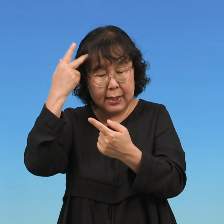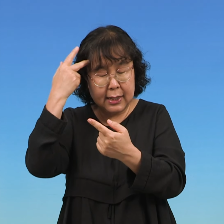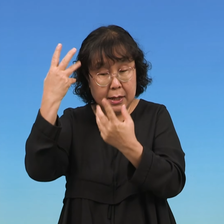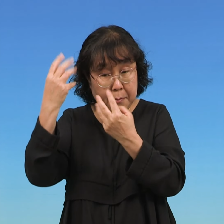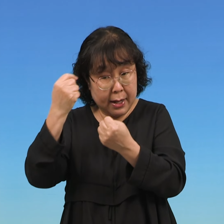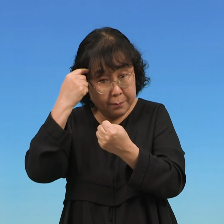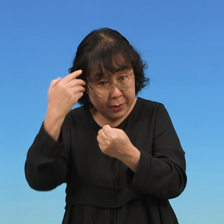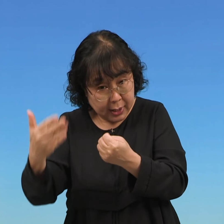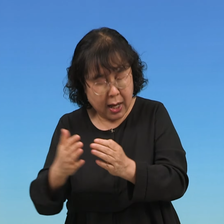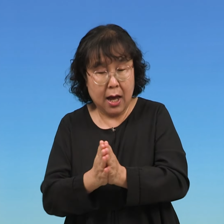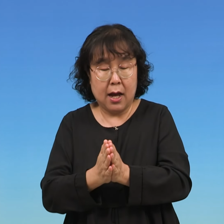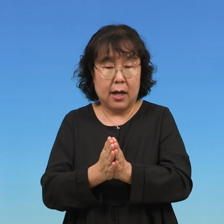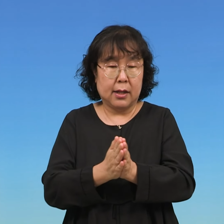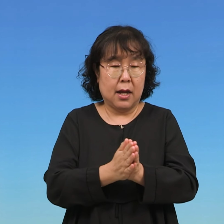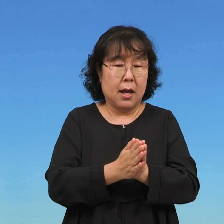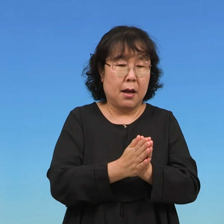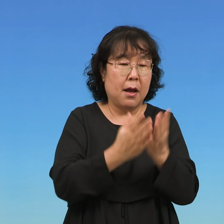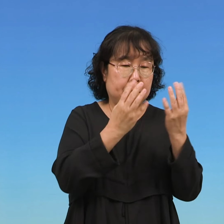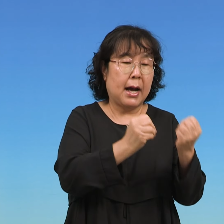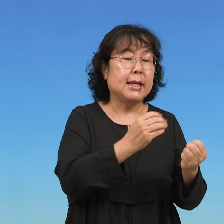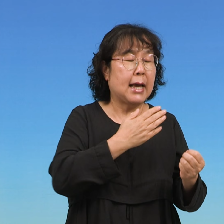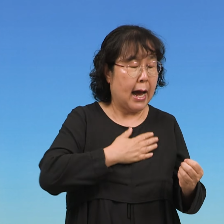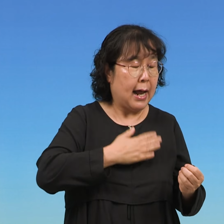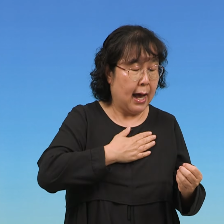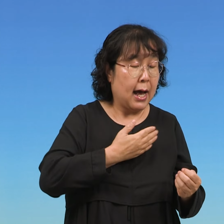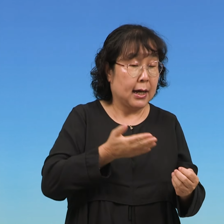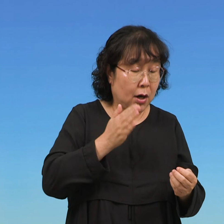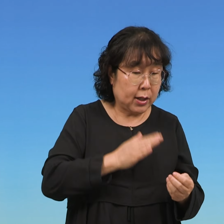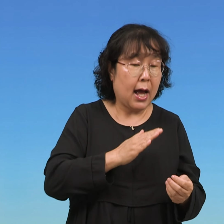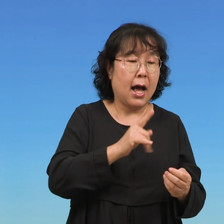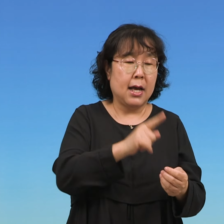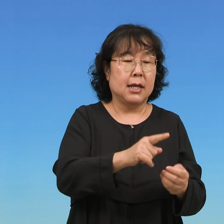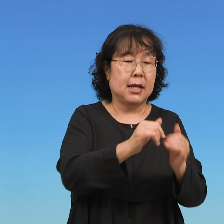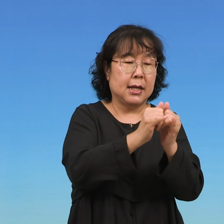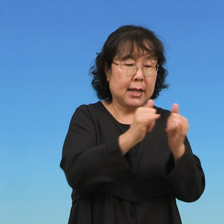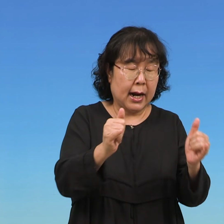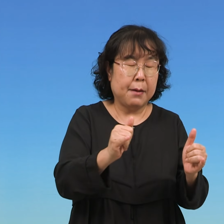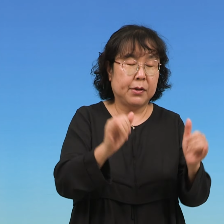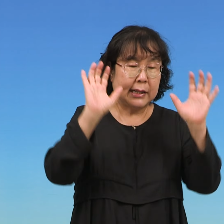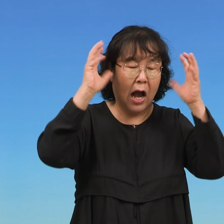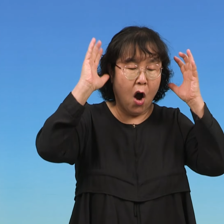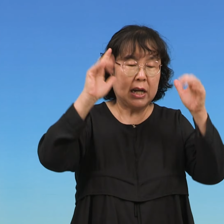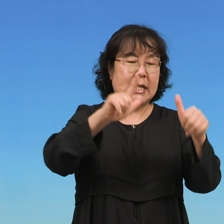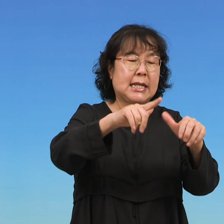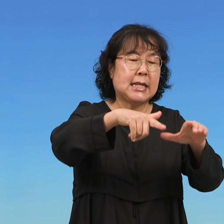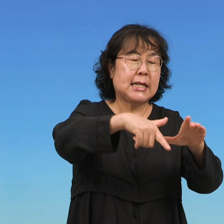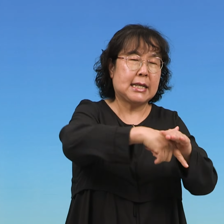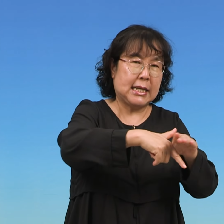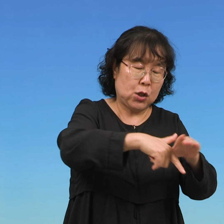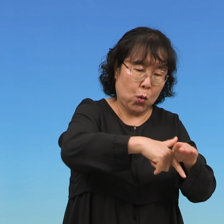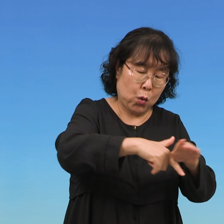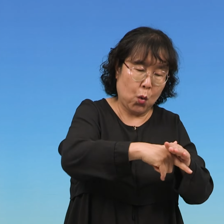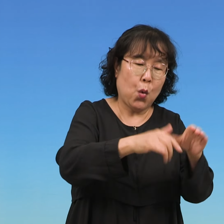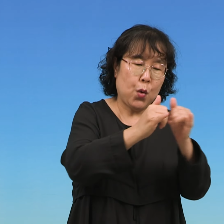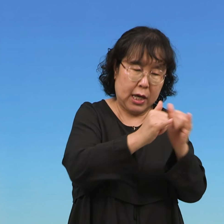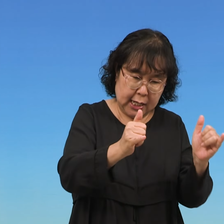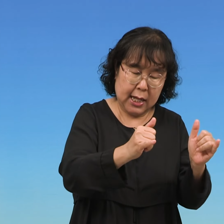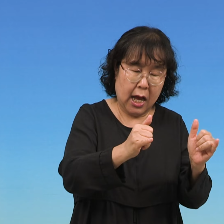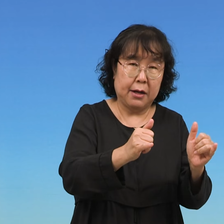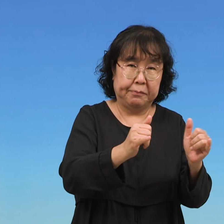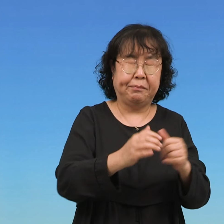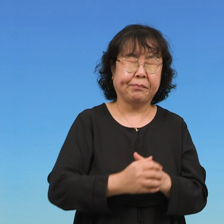있음 그러나 그는 어린 기독교인임 누가 평가했는지 몰라도 정말